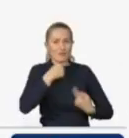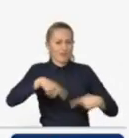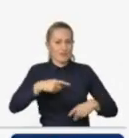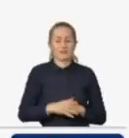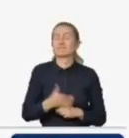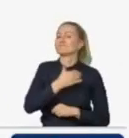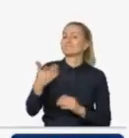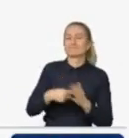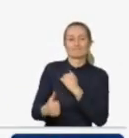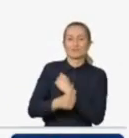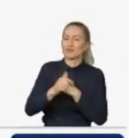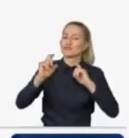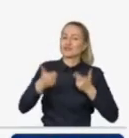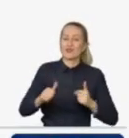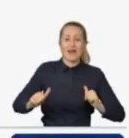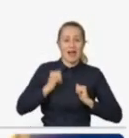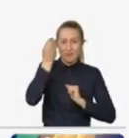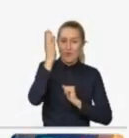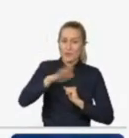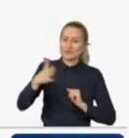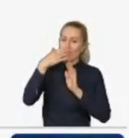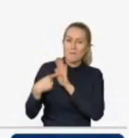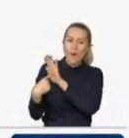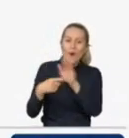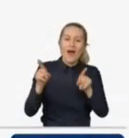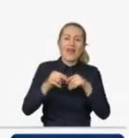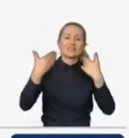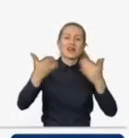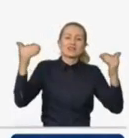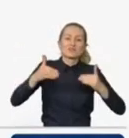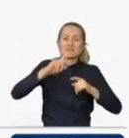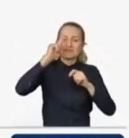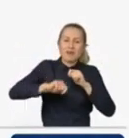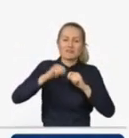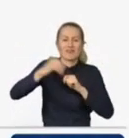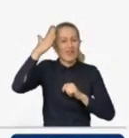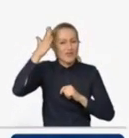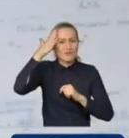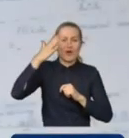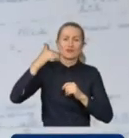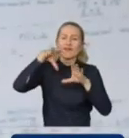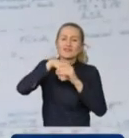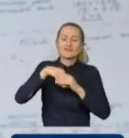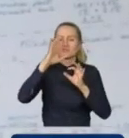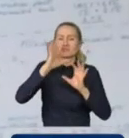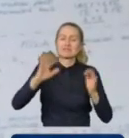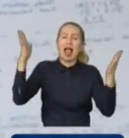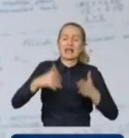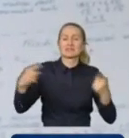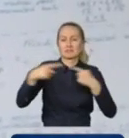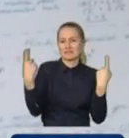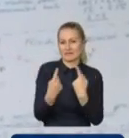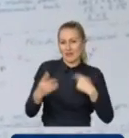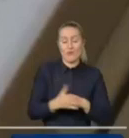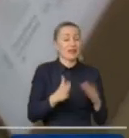o to, aby zapoznać uczniów i dać im możliwość sprawdzenia swoich wiadomości, umiejętności w takiej czysto egzaminacyjnej sytuacji. Kolejny